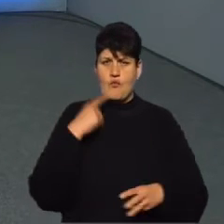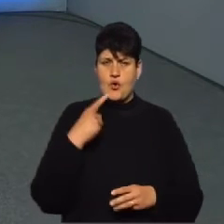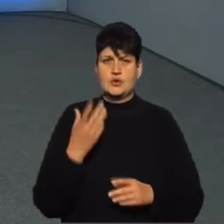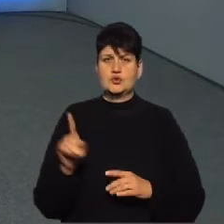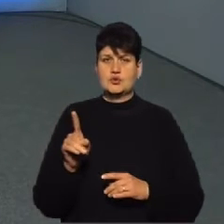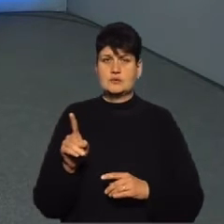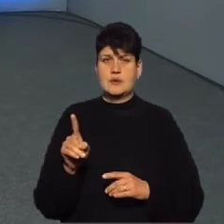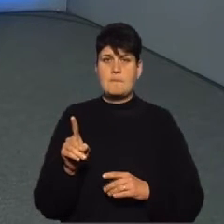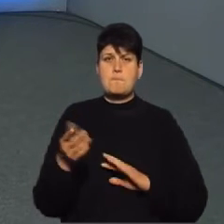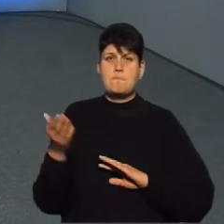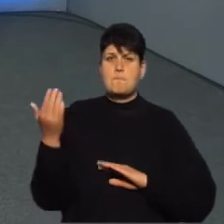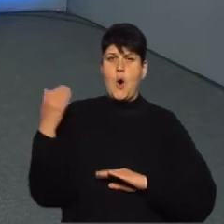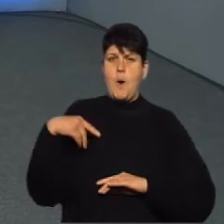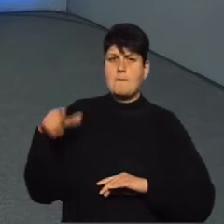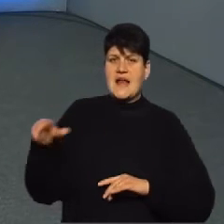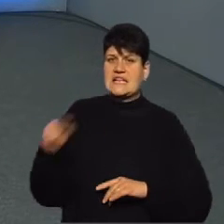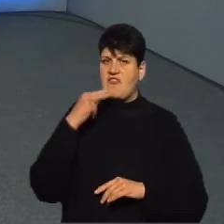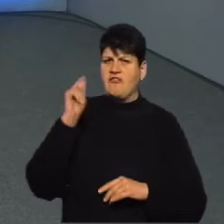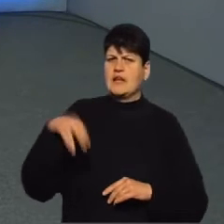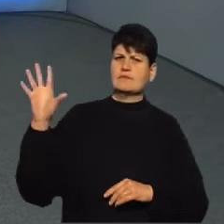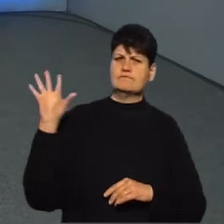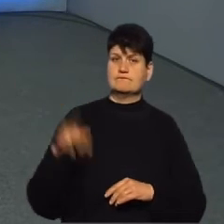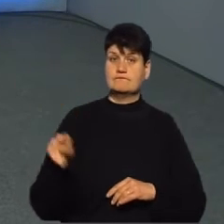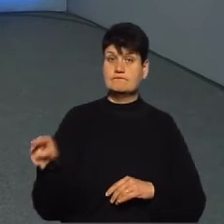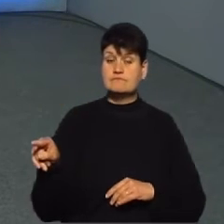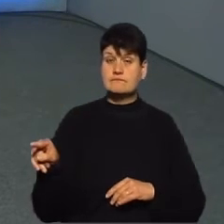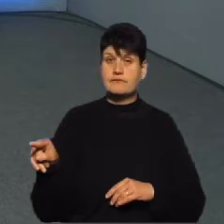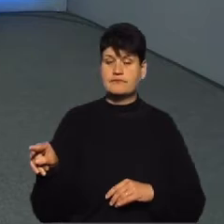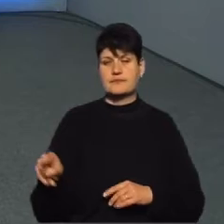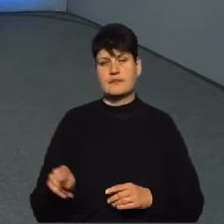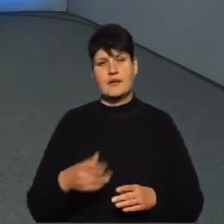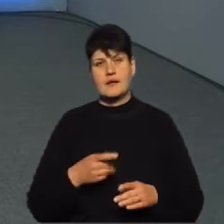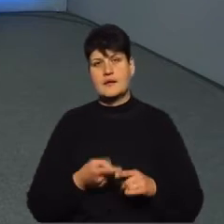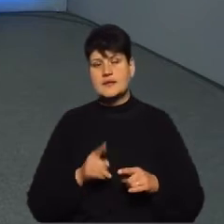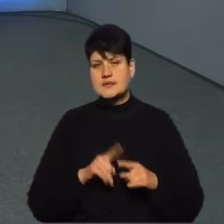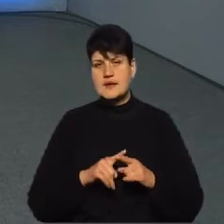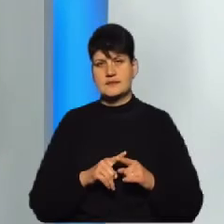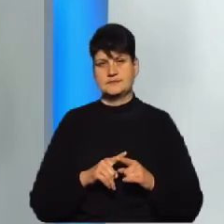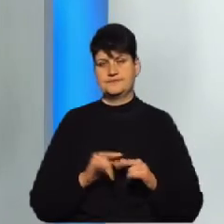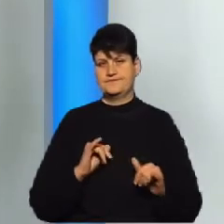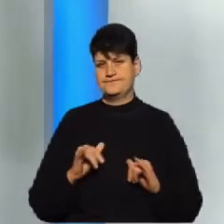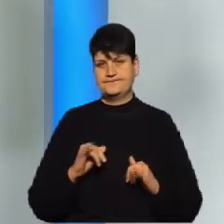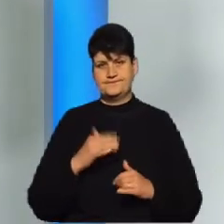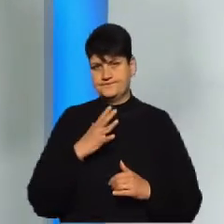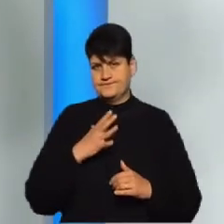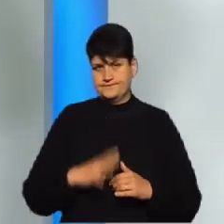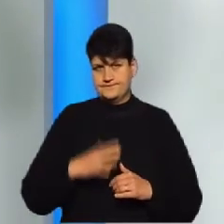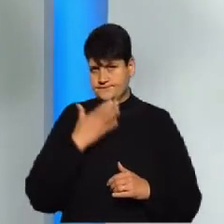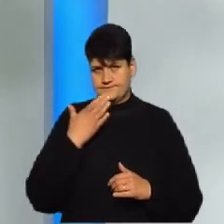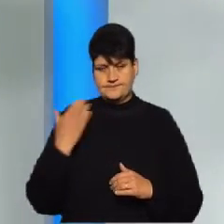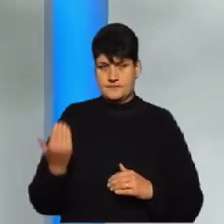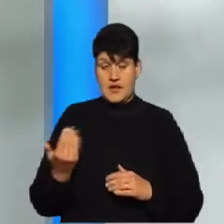були винні. Так? І відповідно, нетолерантність. А якщо взяти розвинуті країни, то вони